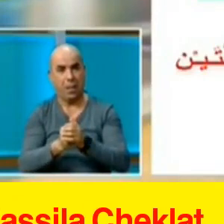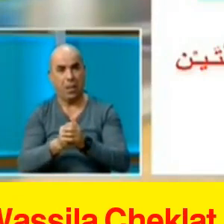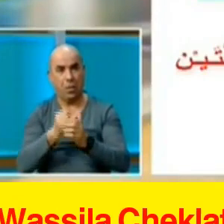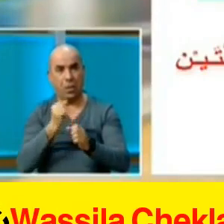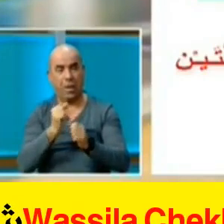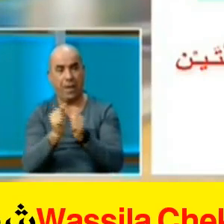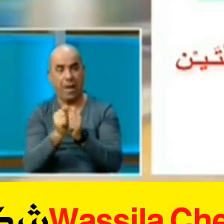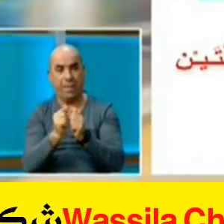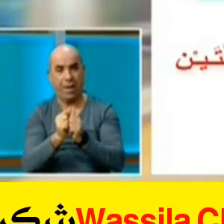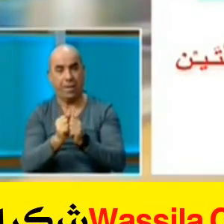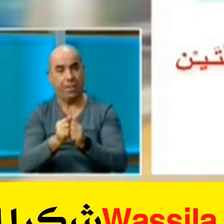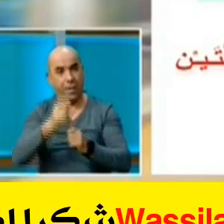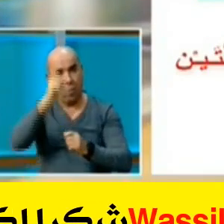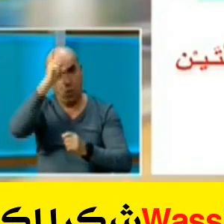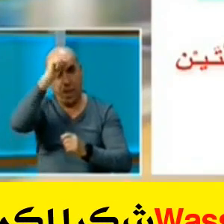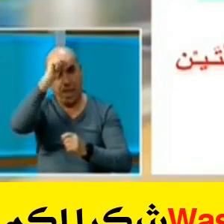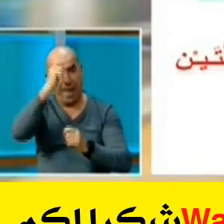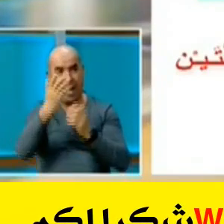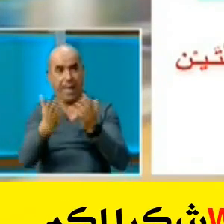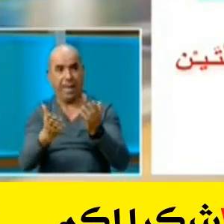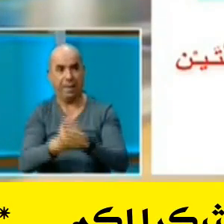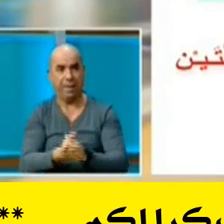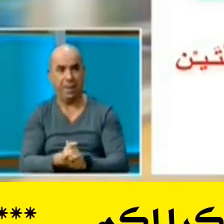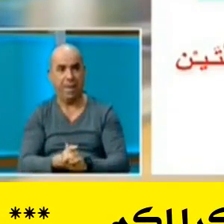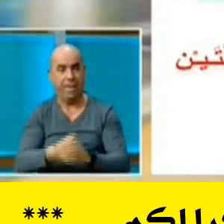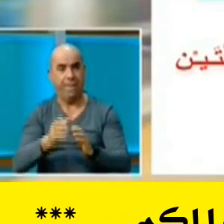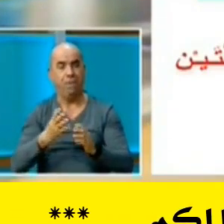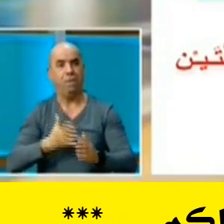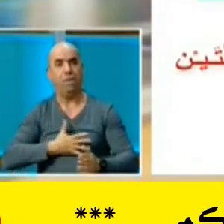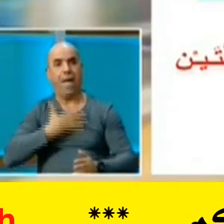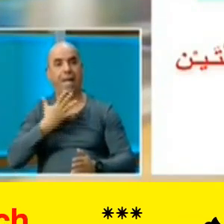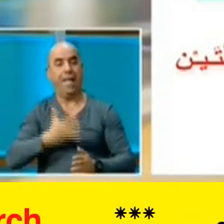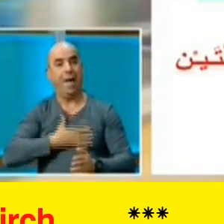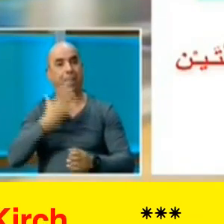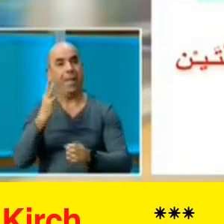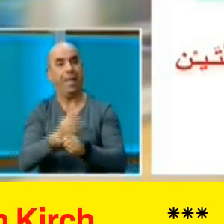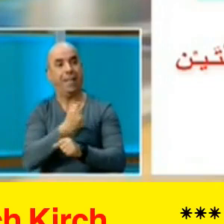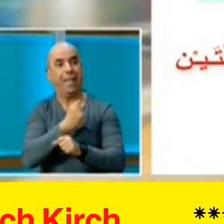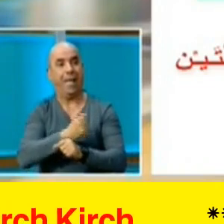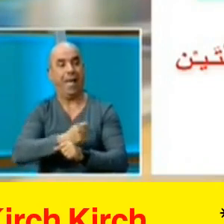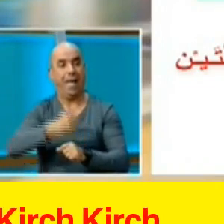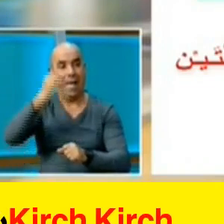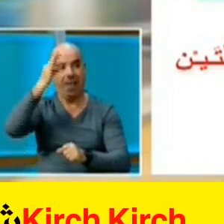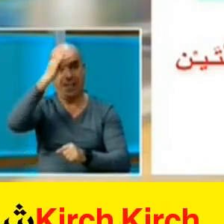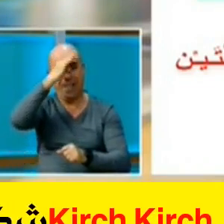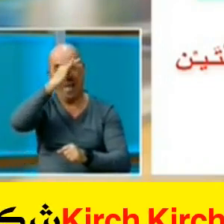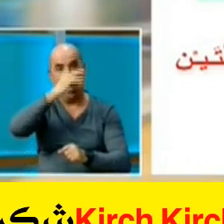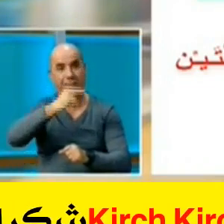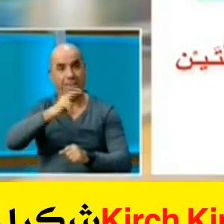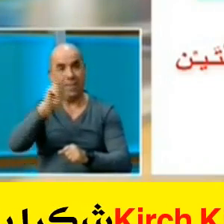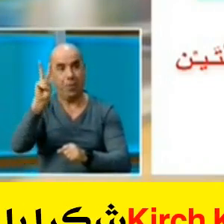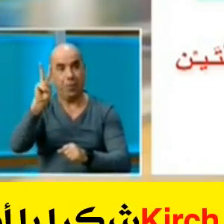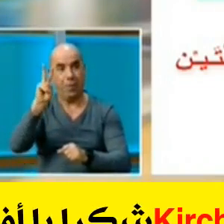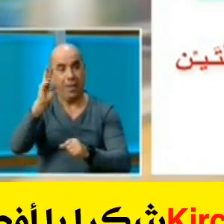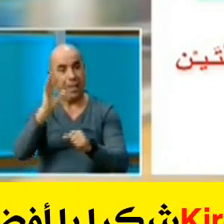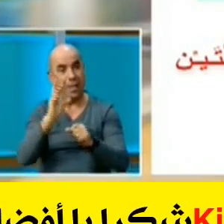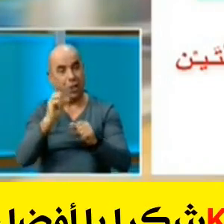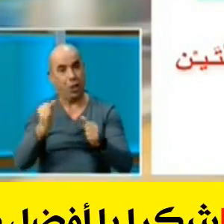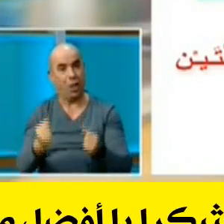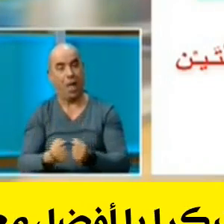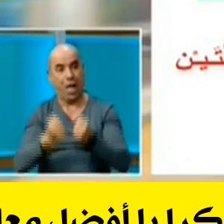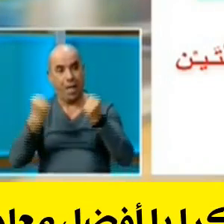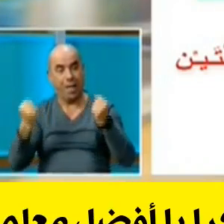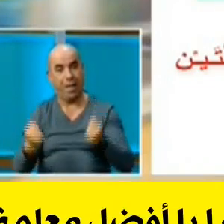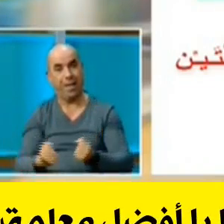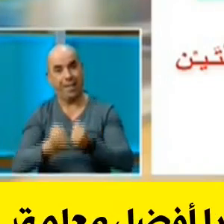حالة النصب هاته اللذين، مثل فرحنا بنجاح الطالبين اللذين اجتهدا.